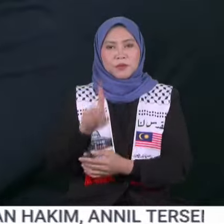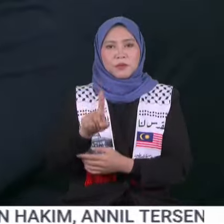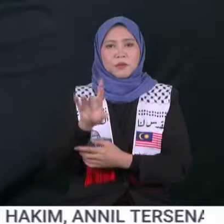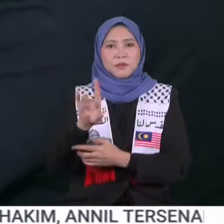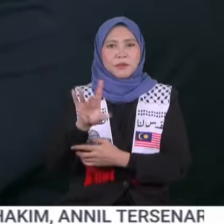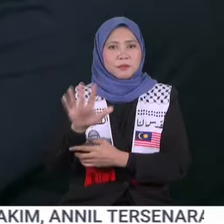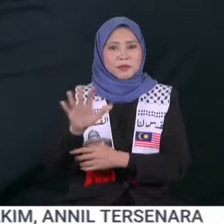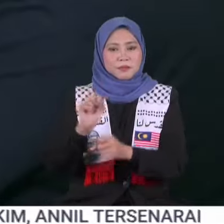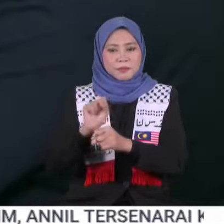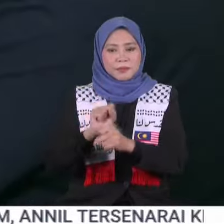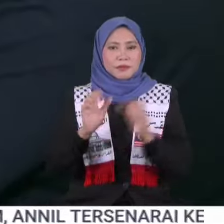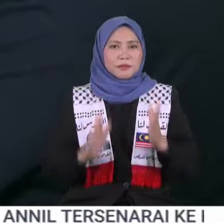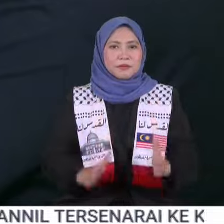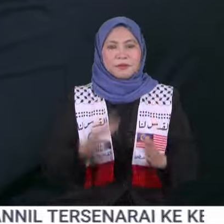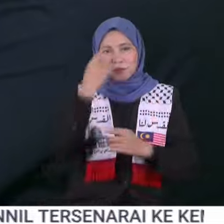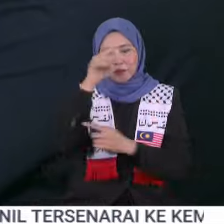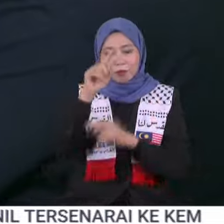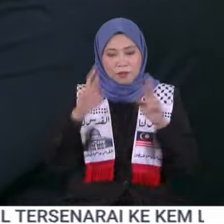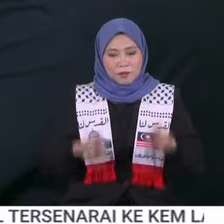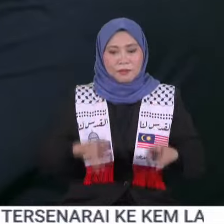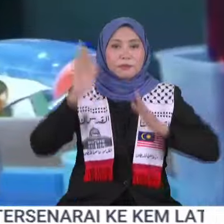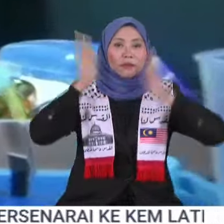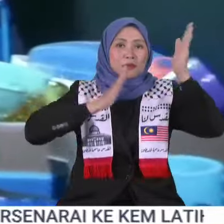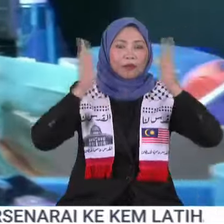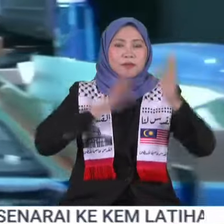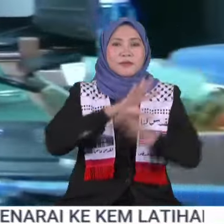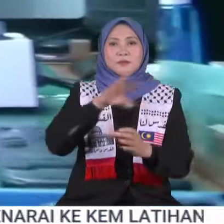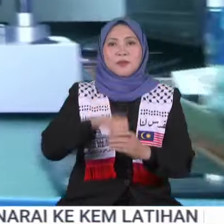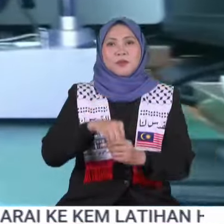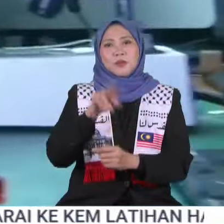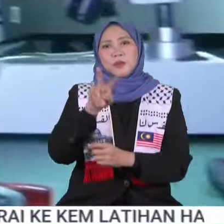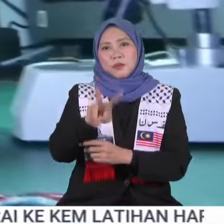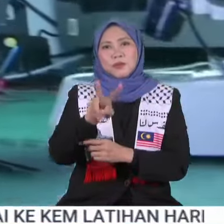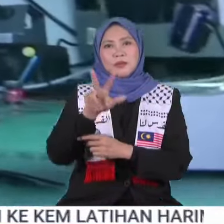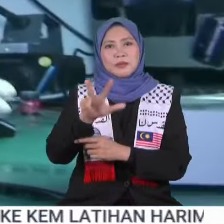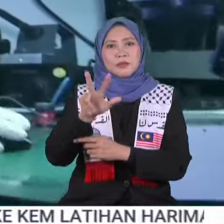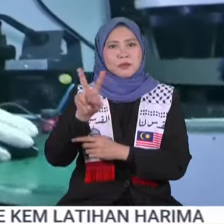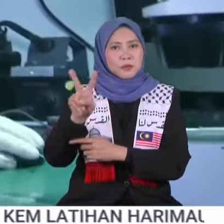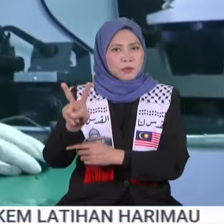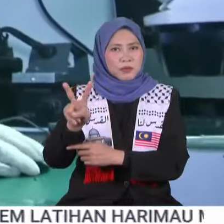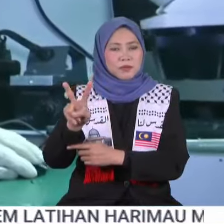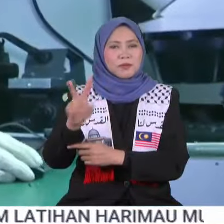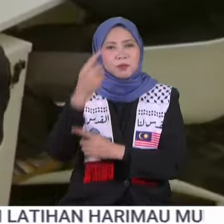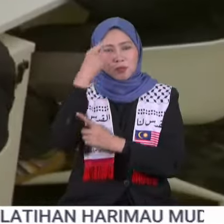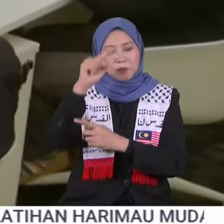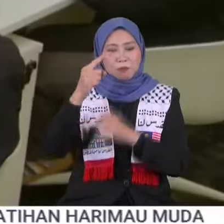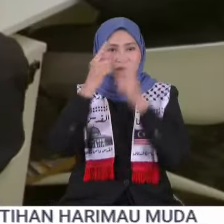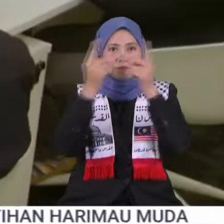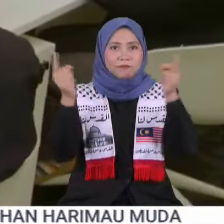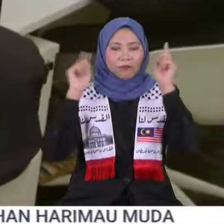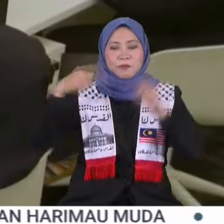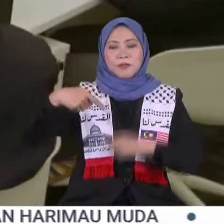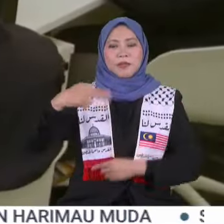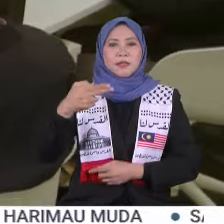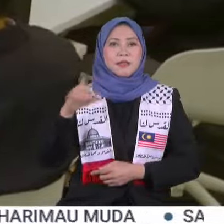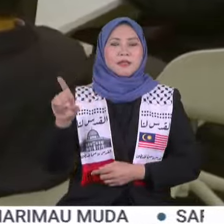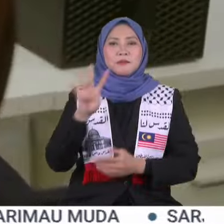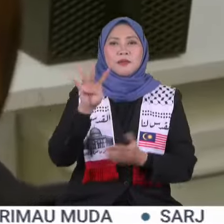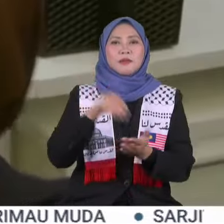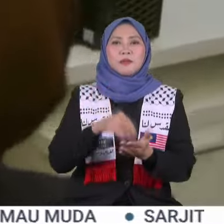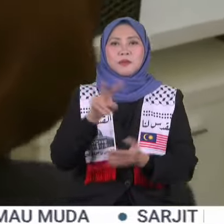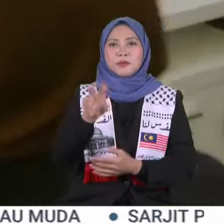126,185 pekerjaan untuk rakyat Malaysia termasuk untuk 232 pemegang PHD dan